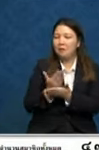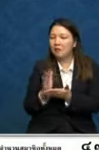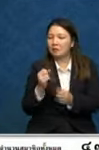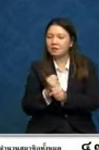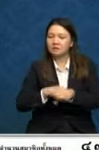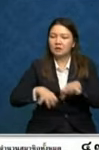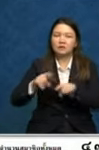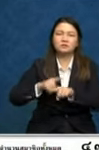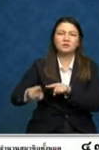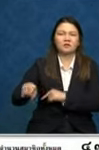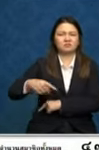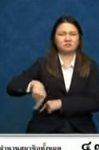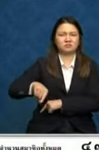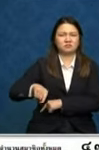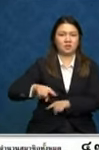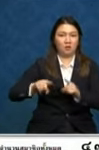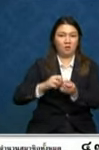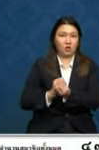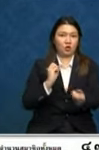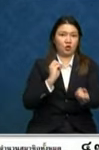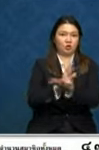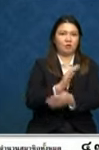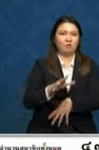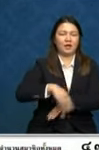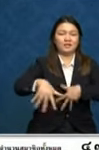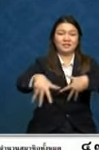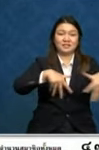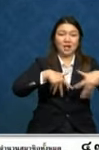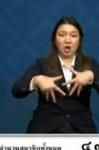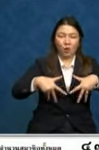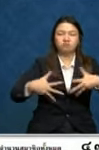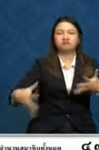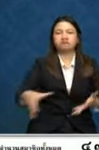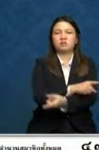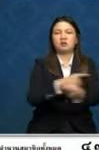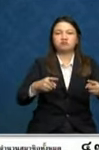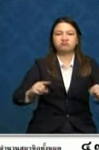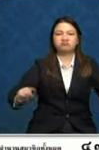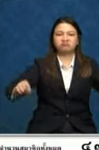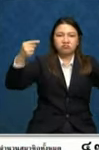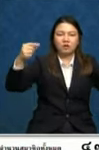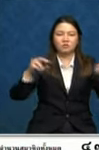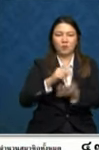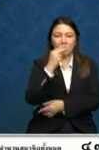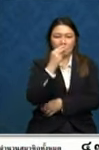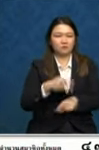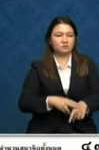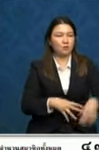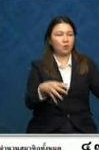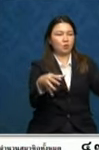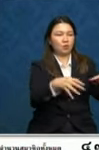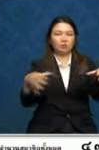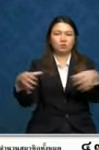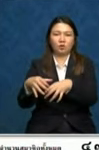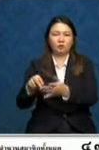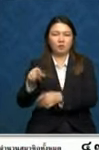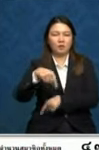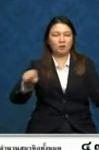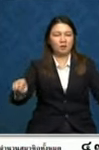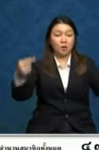งคือไปสร้างความแตกแยกในสังคมหน่วยงานไหนที่ผิดใจกันมองใจกันจะไปเข้าอีกฝ่